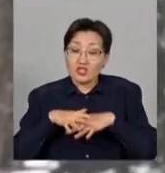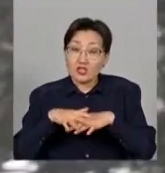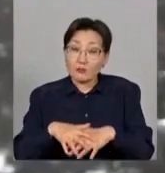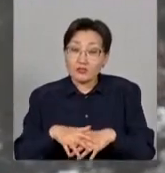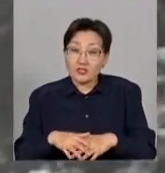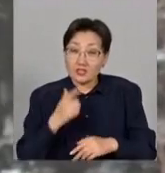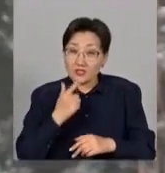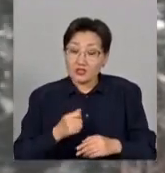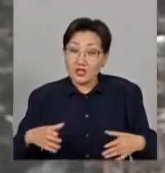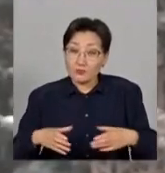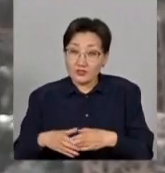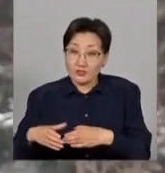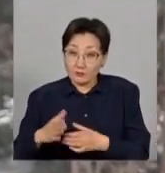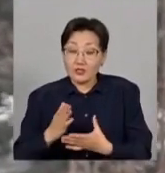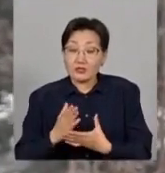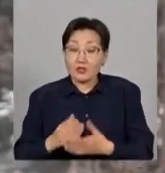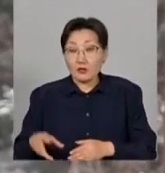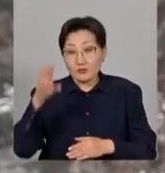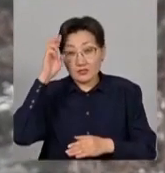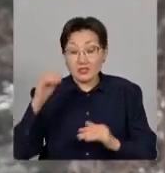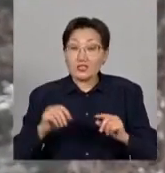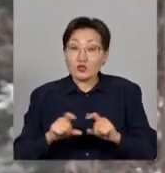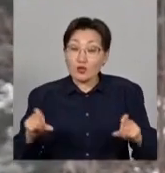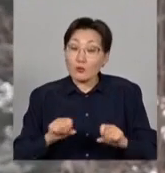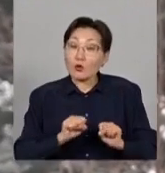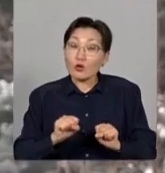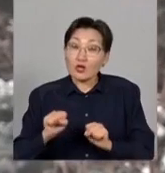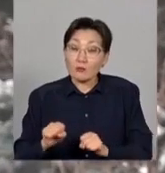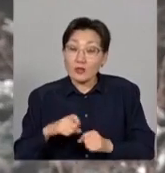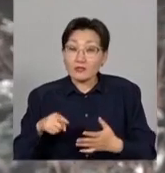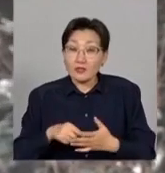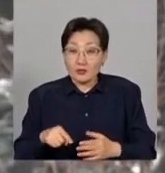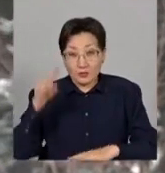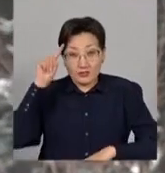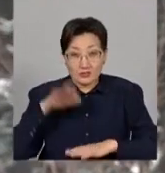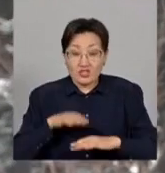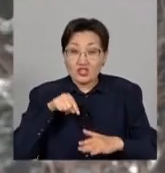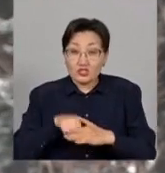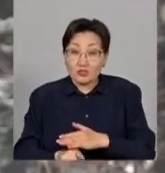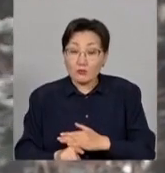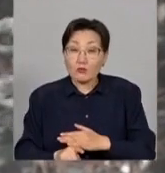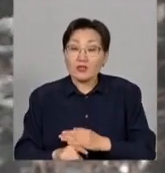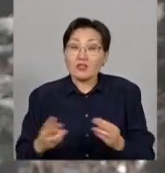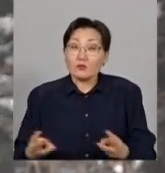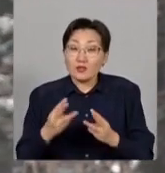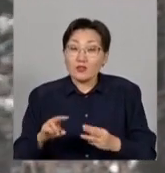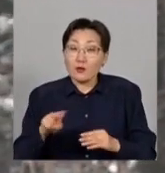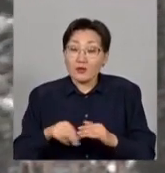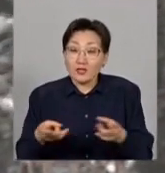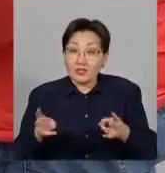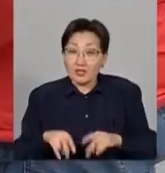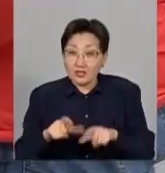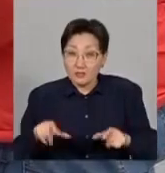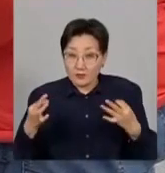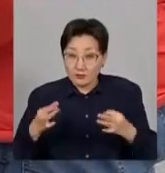шабуылдаушы әскерлер де бар еді. Олар мемлекеттік нысандарды қорғап, қалалық әкімдіктің ішінде оттың құрсауында қалғандарды